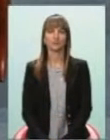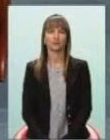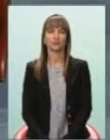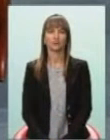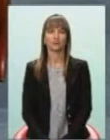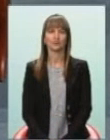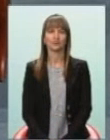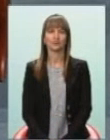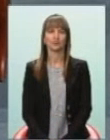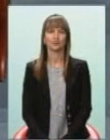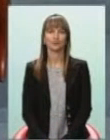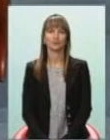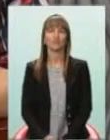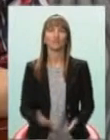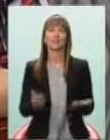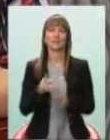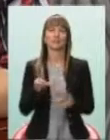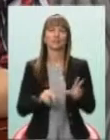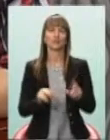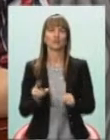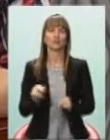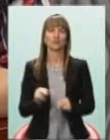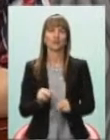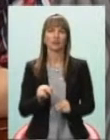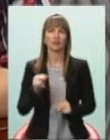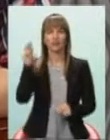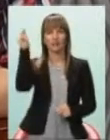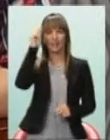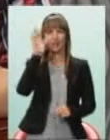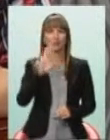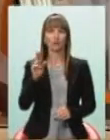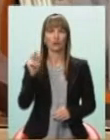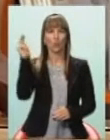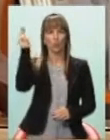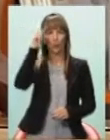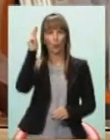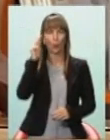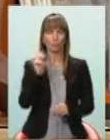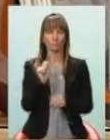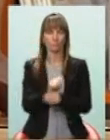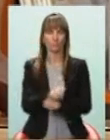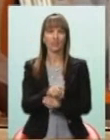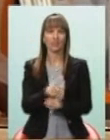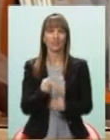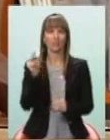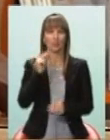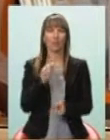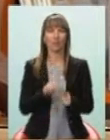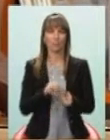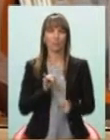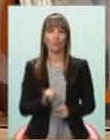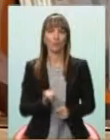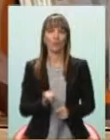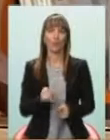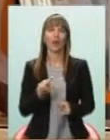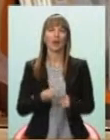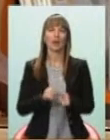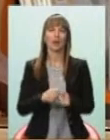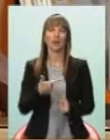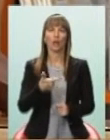Даже не знаю. А як ти вважаєш, там, наприклад, не вивчити уроки – це поганий вчинок? Да. А чи гуманний це вчинок, чи негуманний?